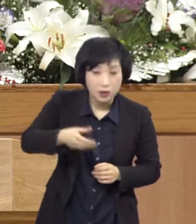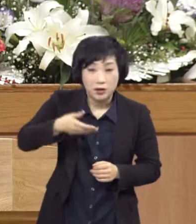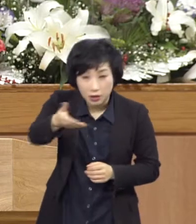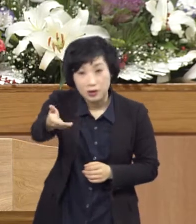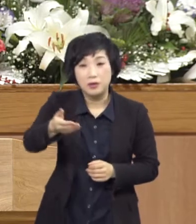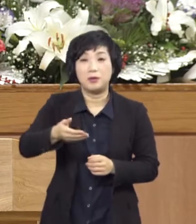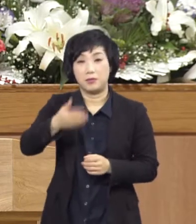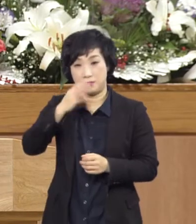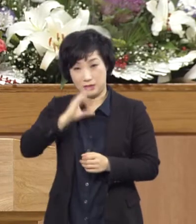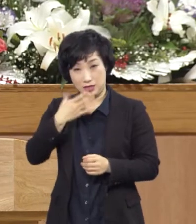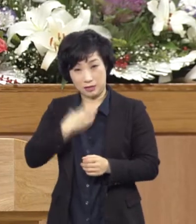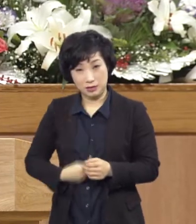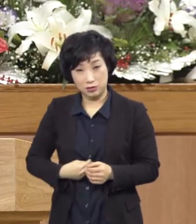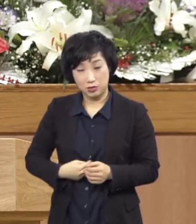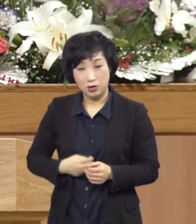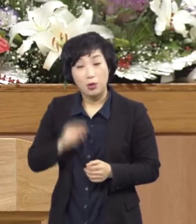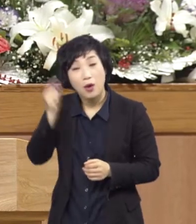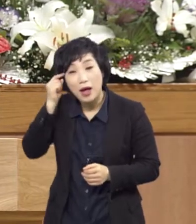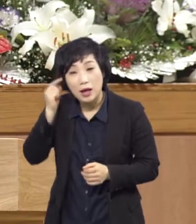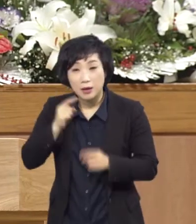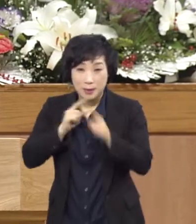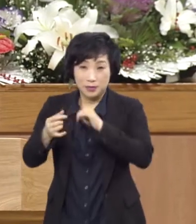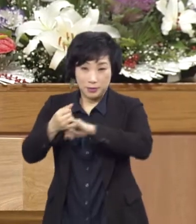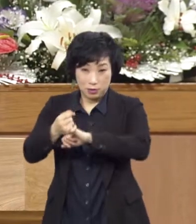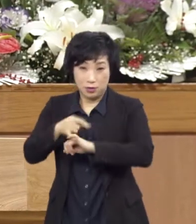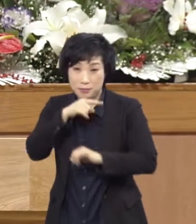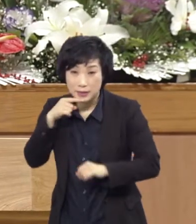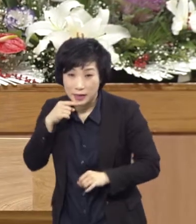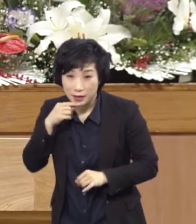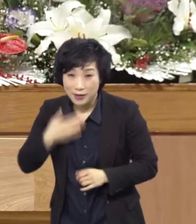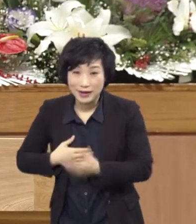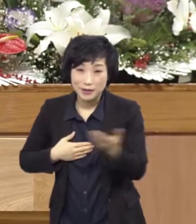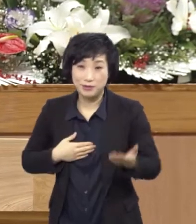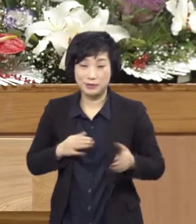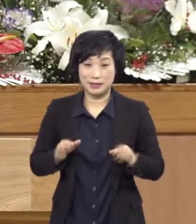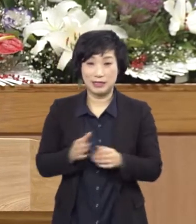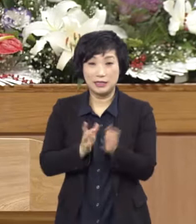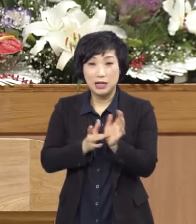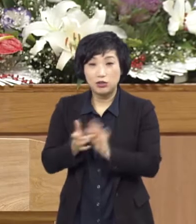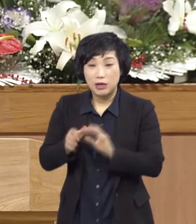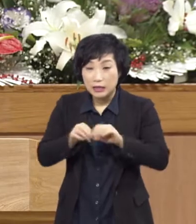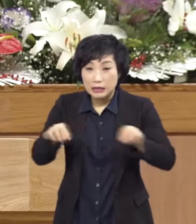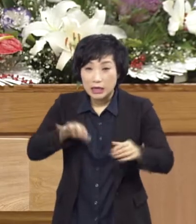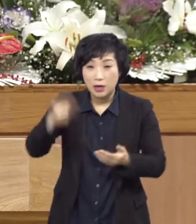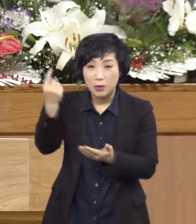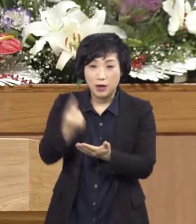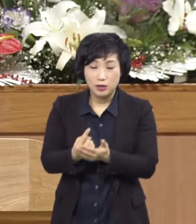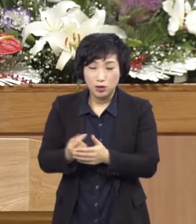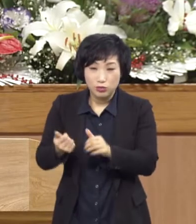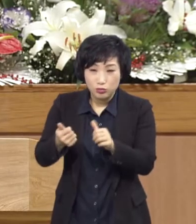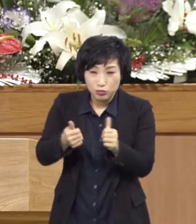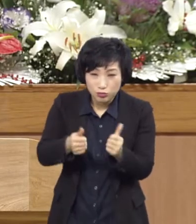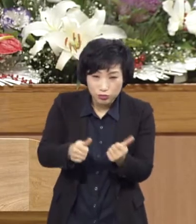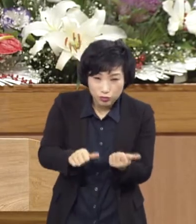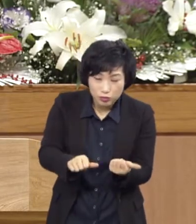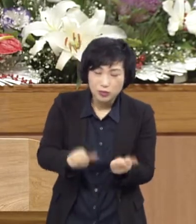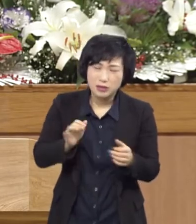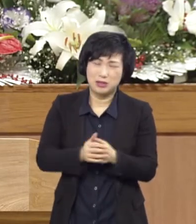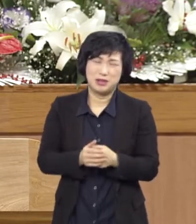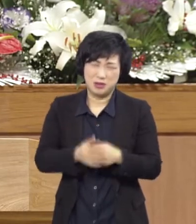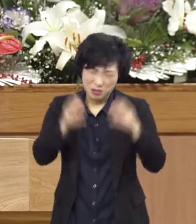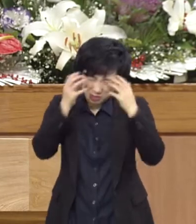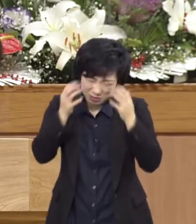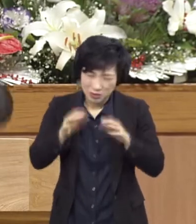피니라. 그러므로 우리 주님이 이 땅에 와서 죽어 아픈 고통만큼이나 우린 영원한